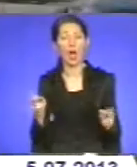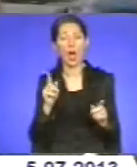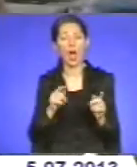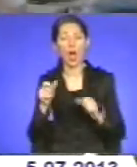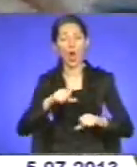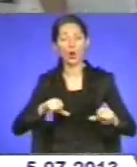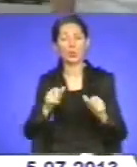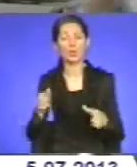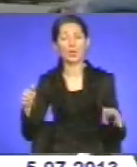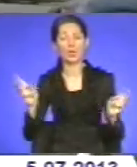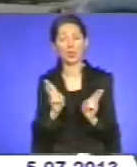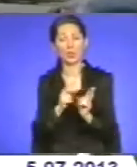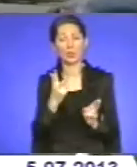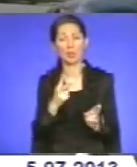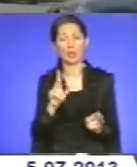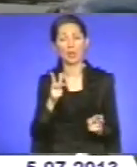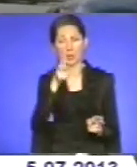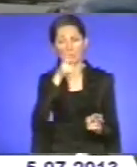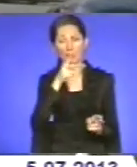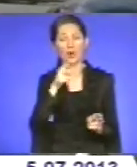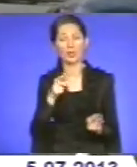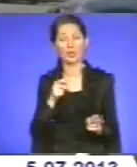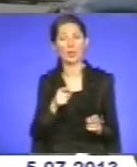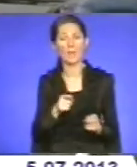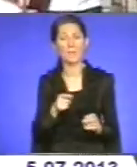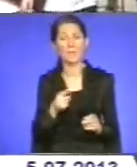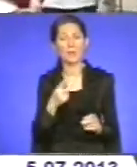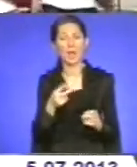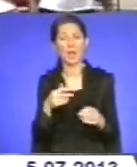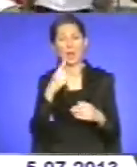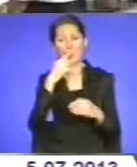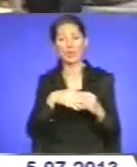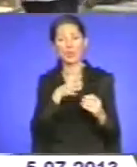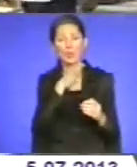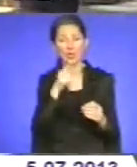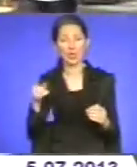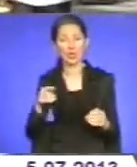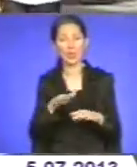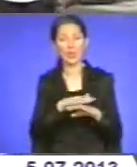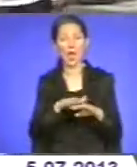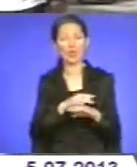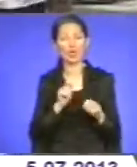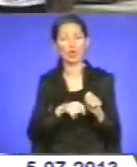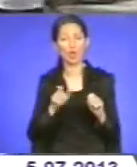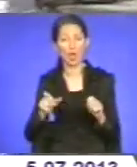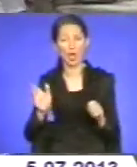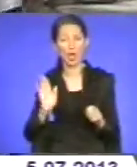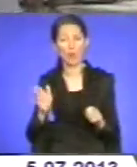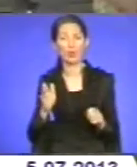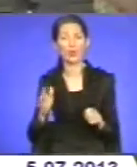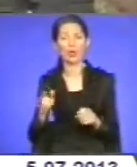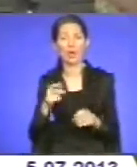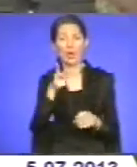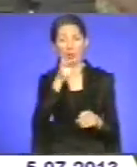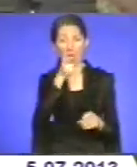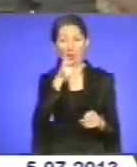постійно співпрацюватимуть з Міністерством соціальної політики. Найближчим часом народні контролери мають намір розпочати 2-місячний тур по всіх регіонах